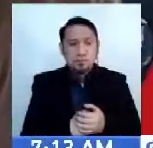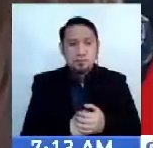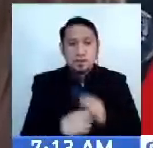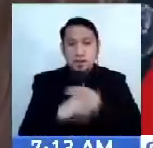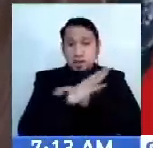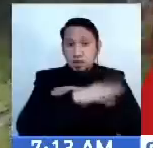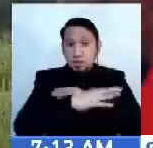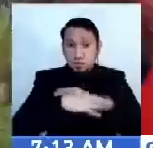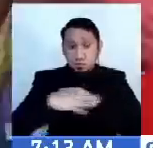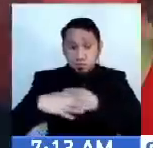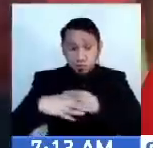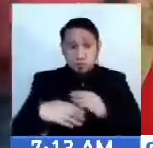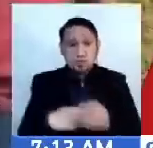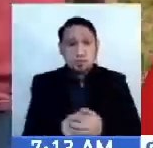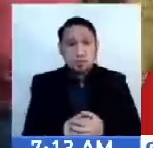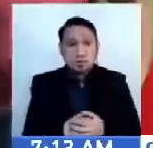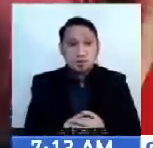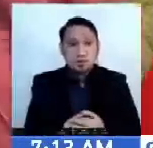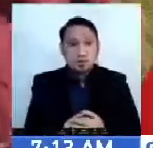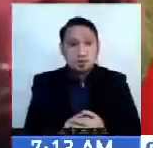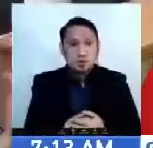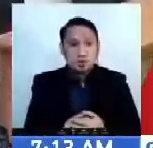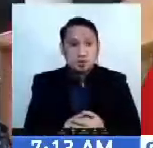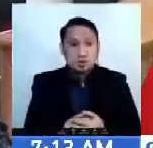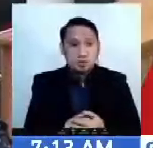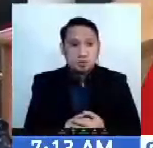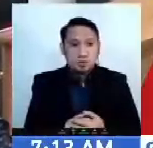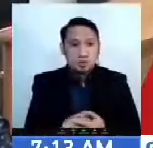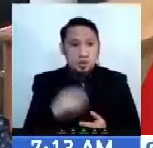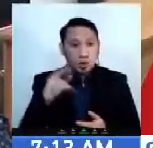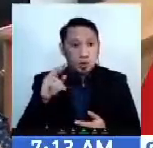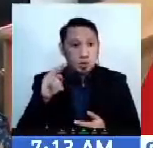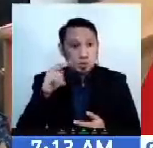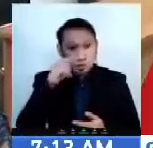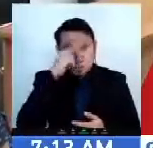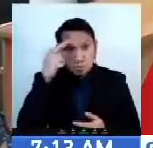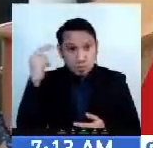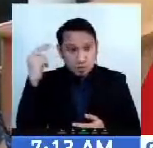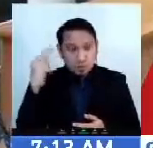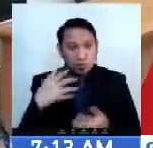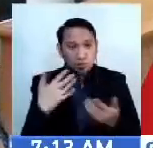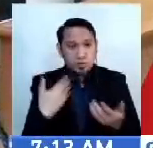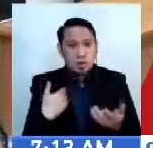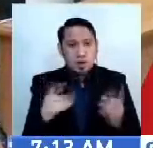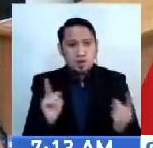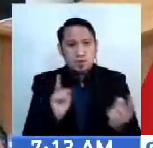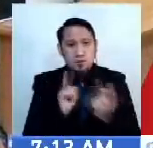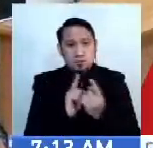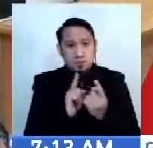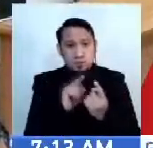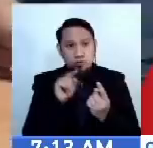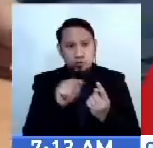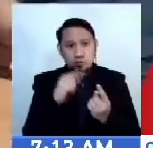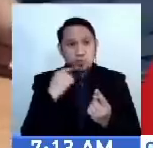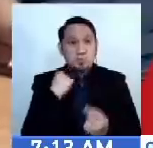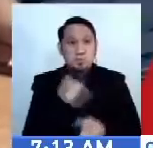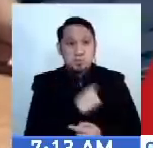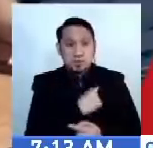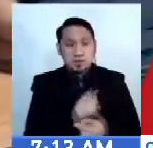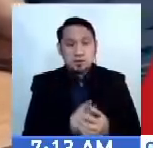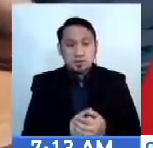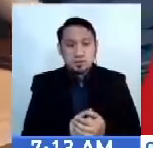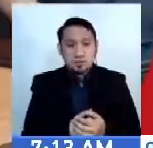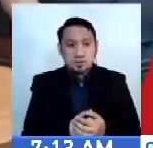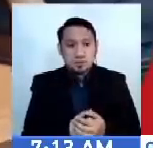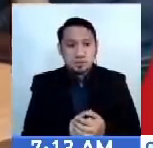si Norberto Gonzalez. Nag-courtesy call din siya kay Father Efren Bonggoy ng St. Joseph the